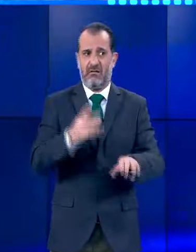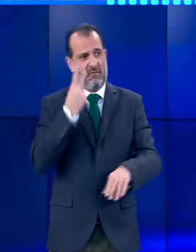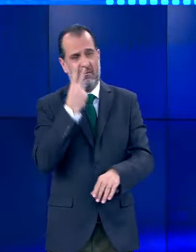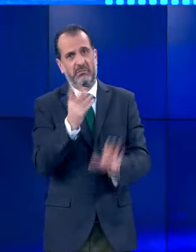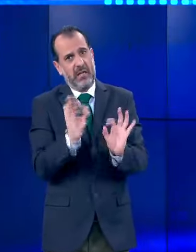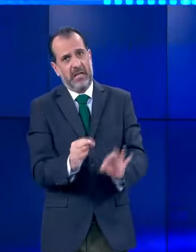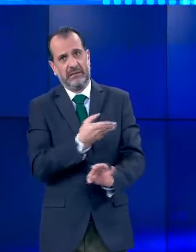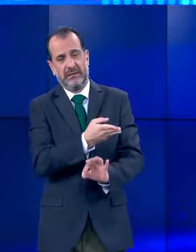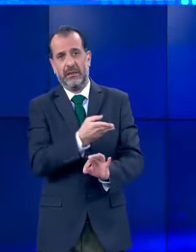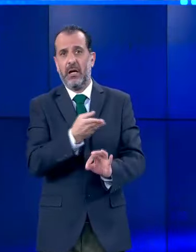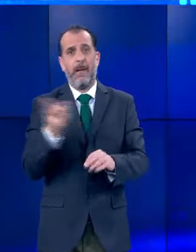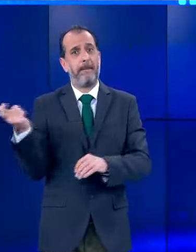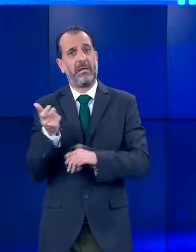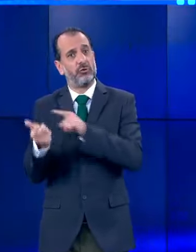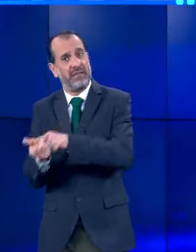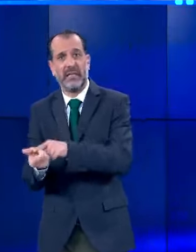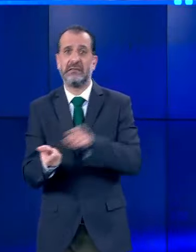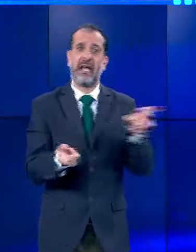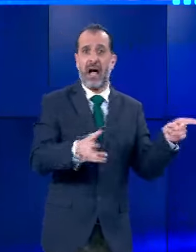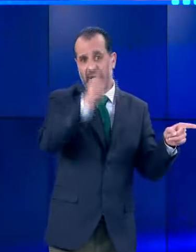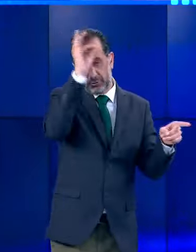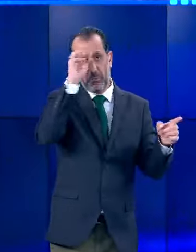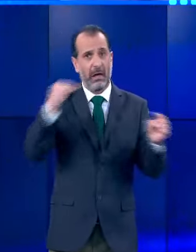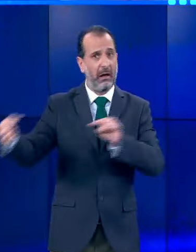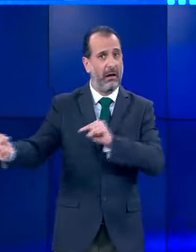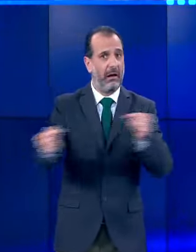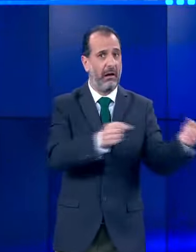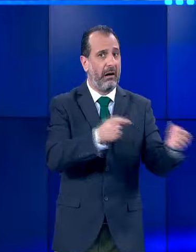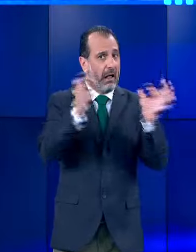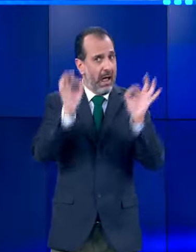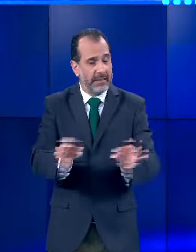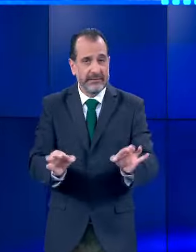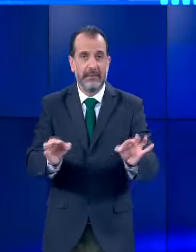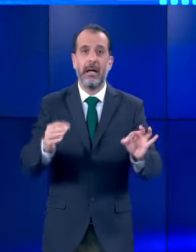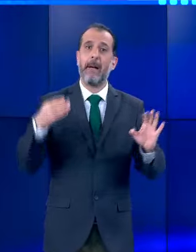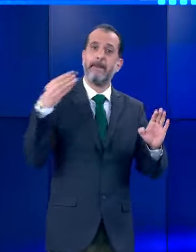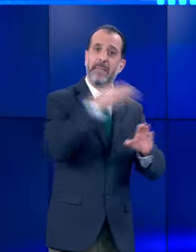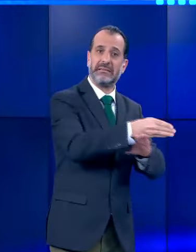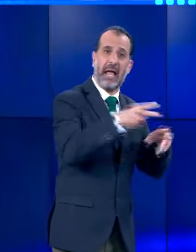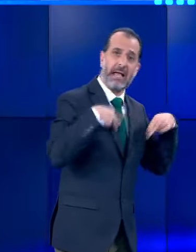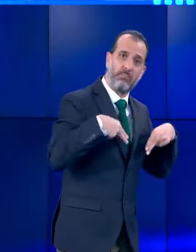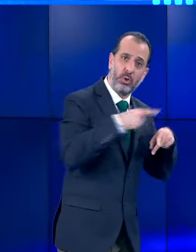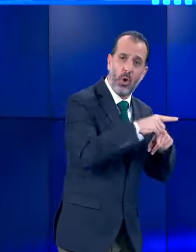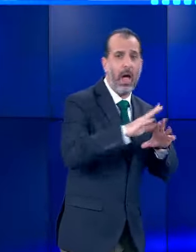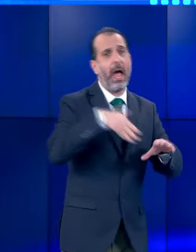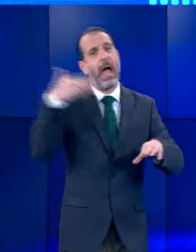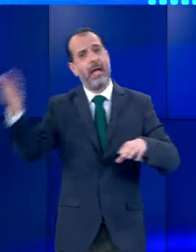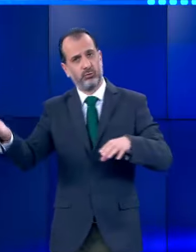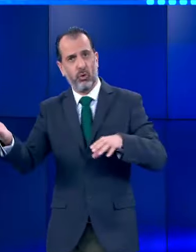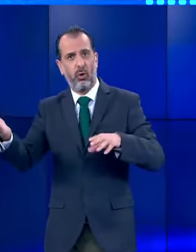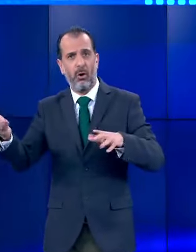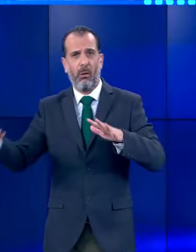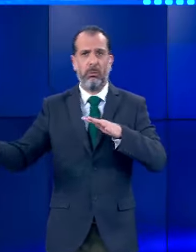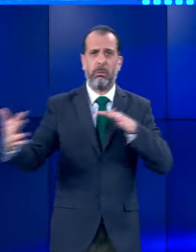βλέπουμε ένστολους σε αντιπαράθεση και μέσα και έξω από το κτίριο του Υπουργείου Κλιματικής